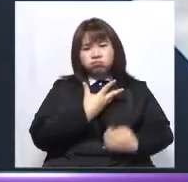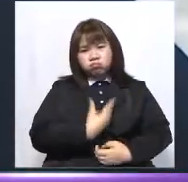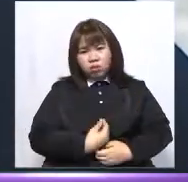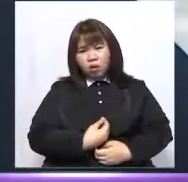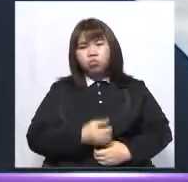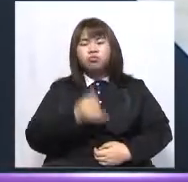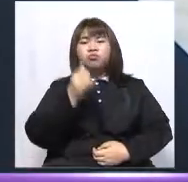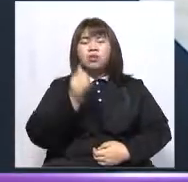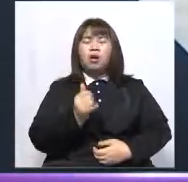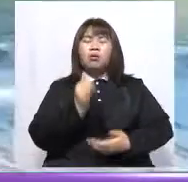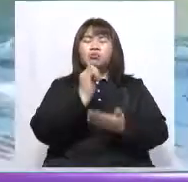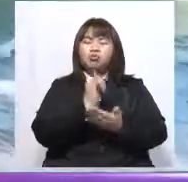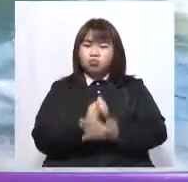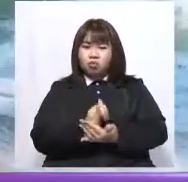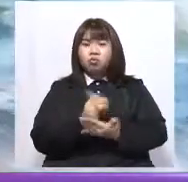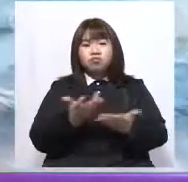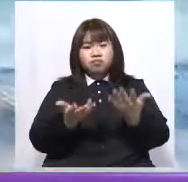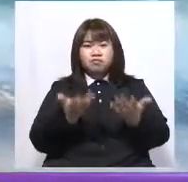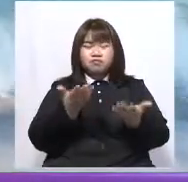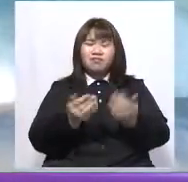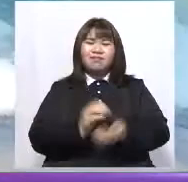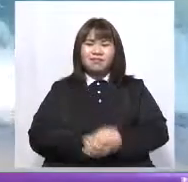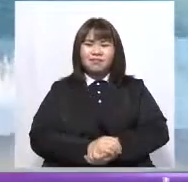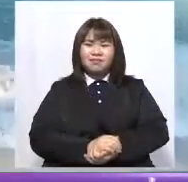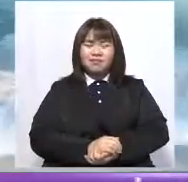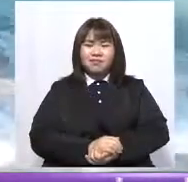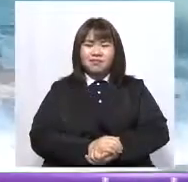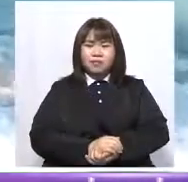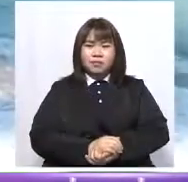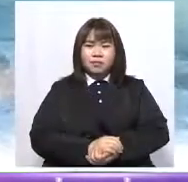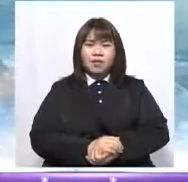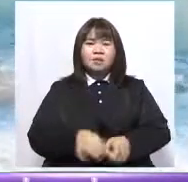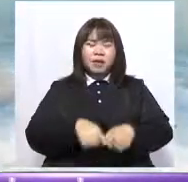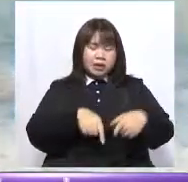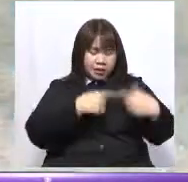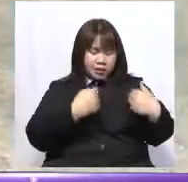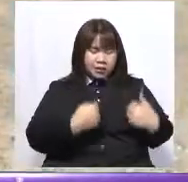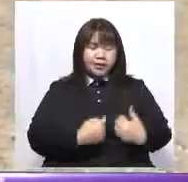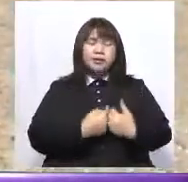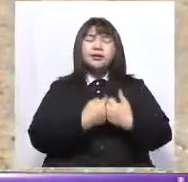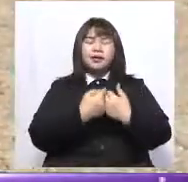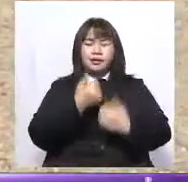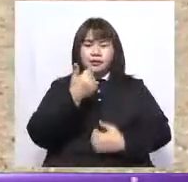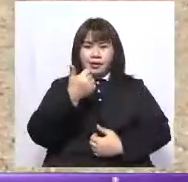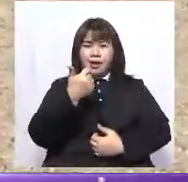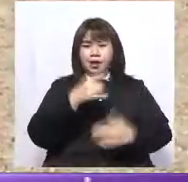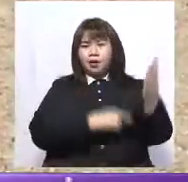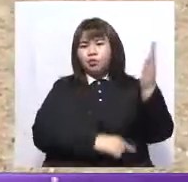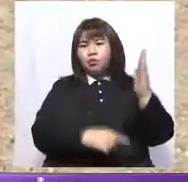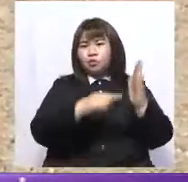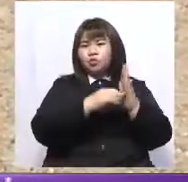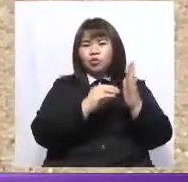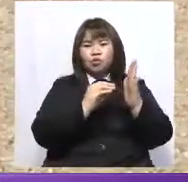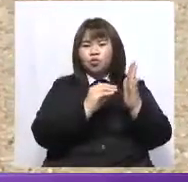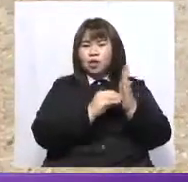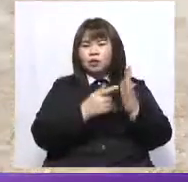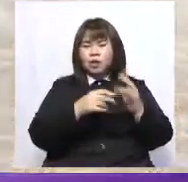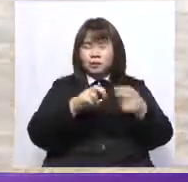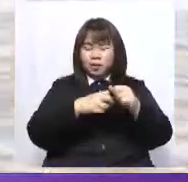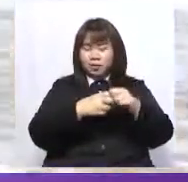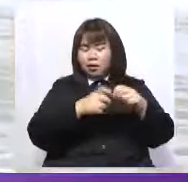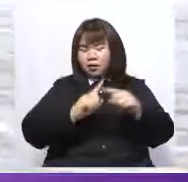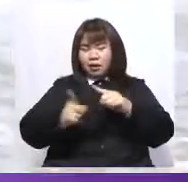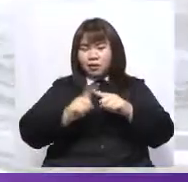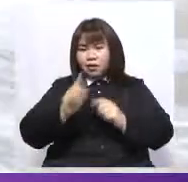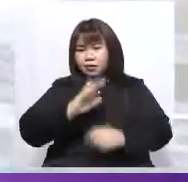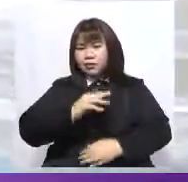ทอดกายทิ้งตัวทิ้งใจที่หาดขนอมแห่งนี้รับรองครับว่ามีกำลังใจเต็มเปี่ยมกลับเมืองกรุงไปสู้กับเรื่องร้ายอย่างแน่นอน